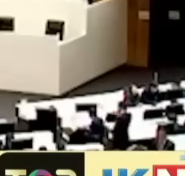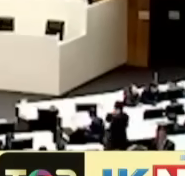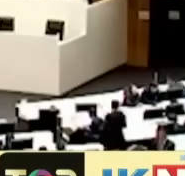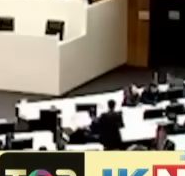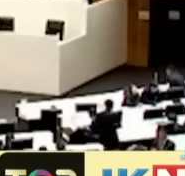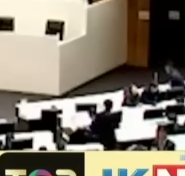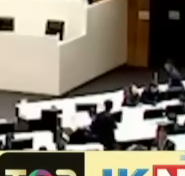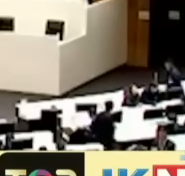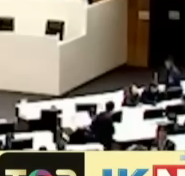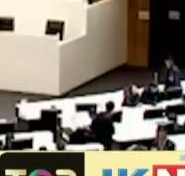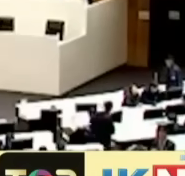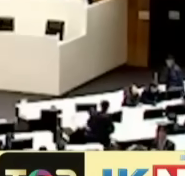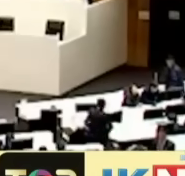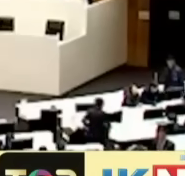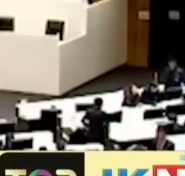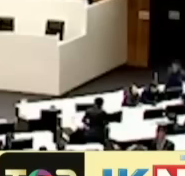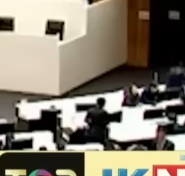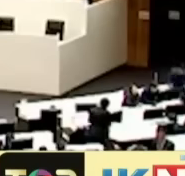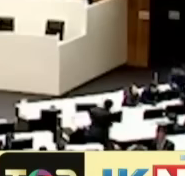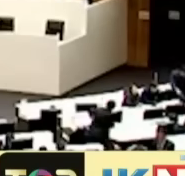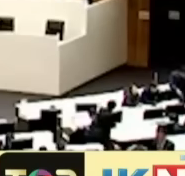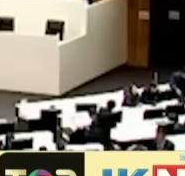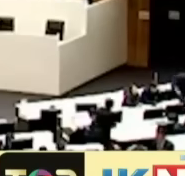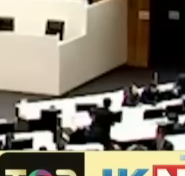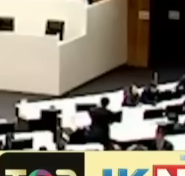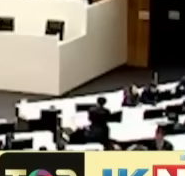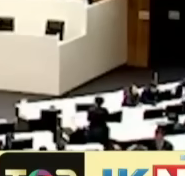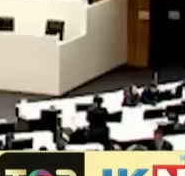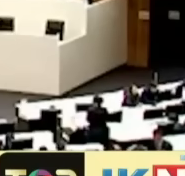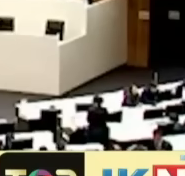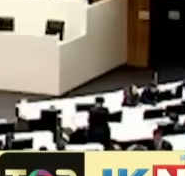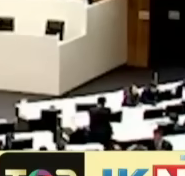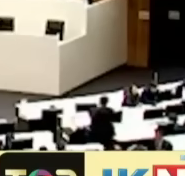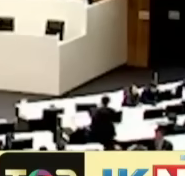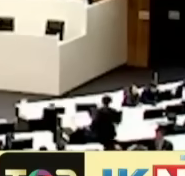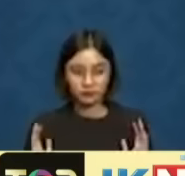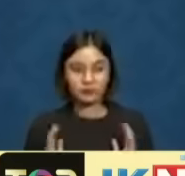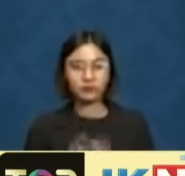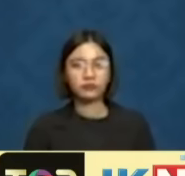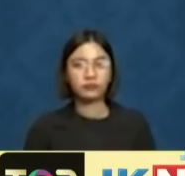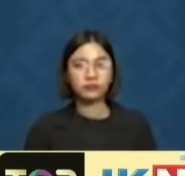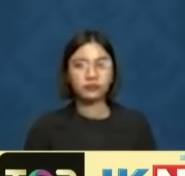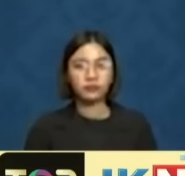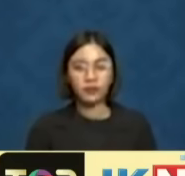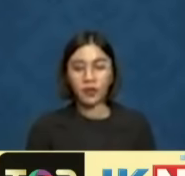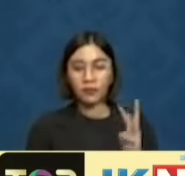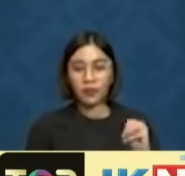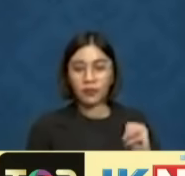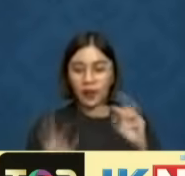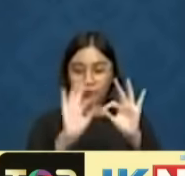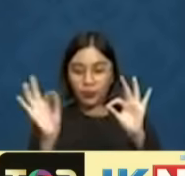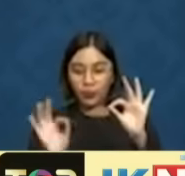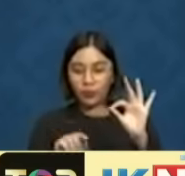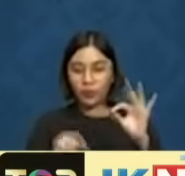ยายนจะมีการเลือกรองประธานสภาคนที่1แทนคุณปฏิพัฒน์อ่ะนะก็น่าจะเ